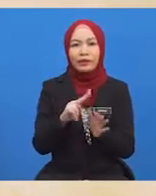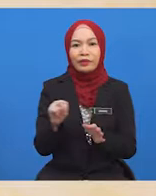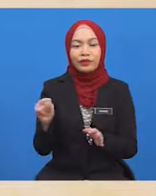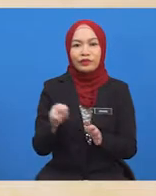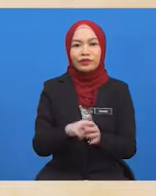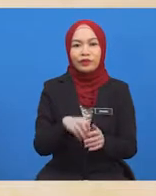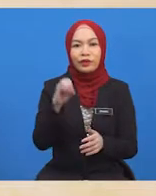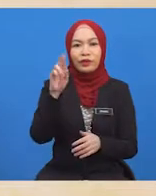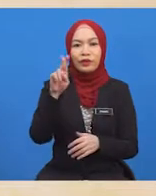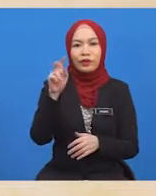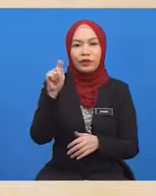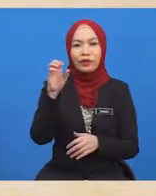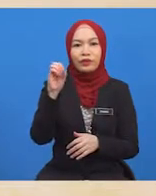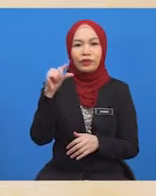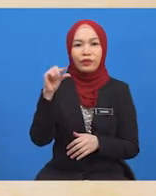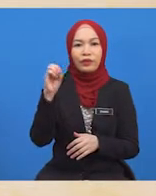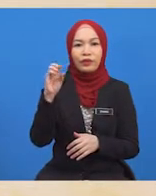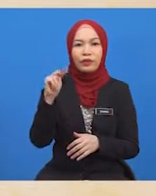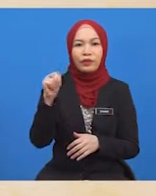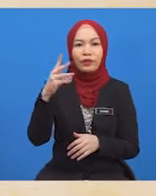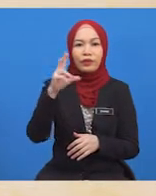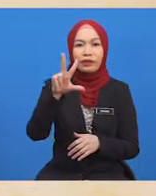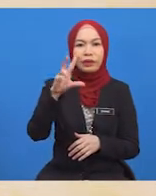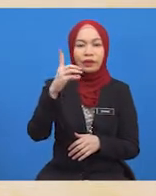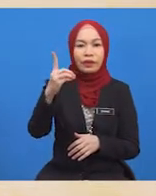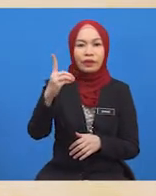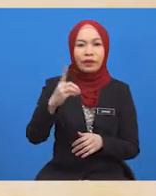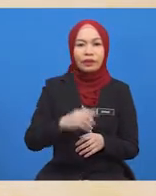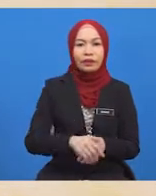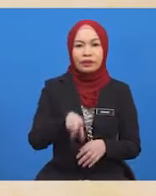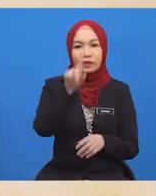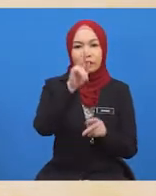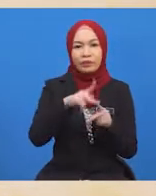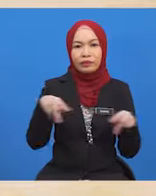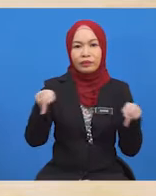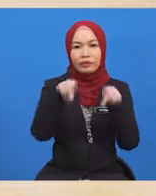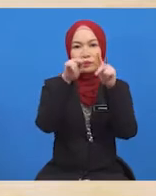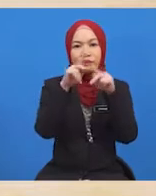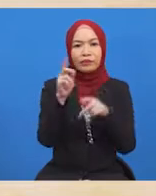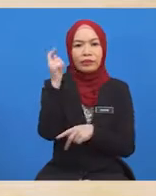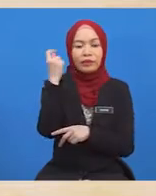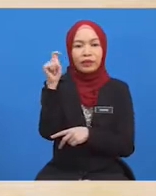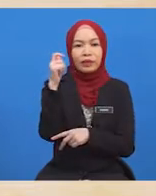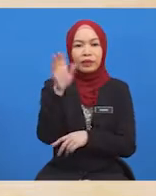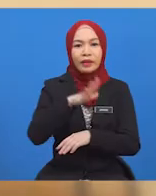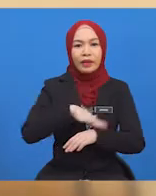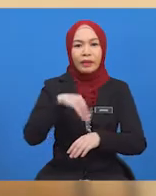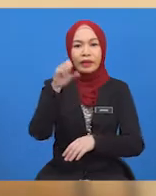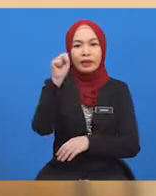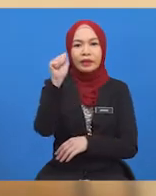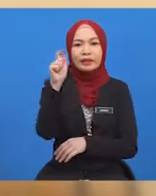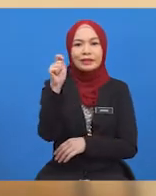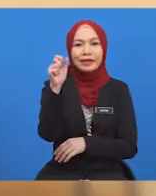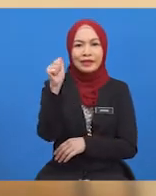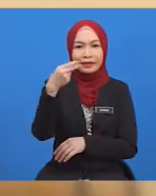dimensi. Sebuah prisma tegak uncuran ortogon pada satah mengufuk.